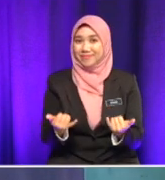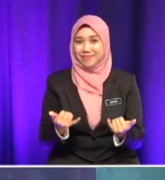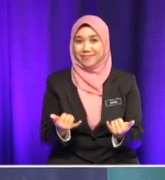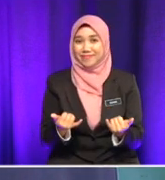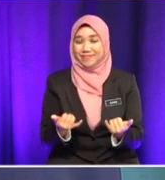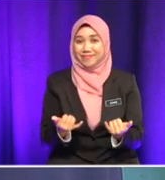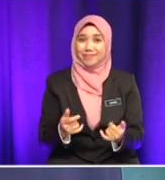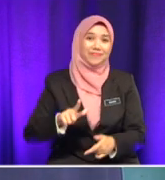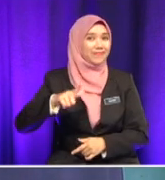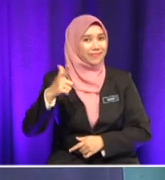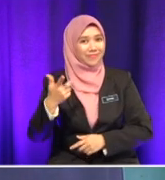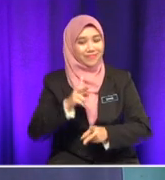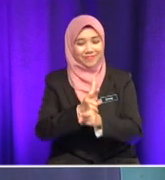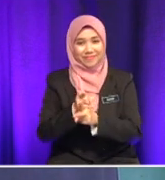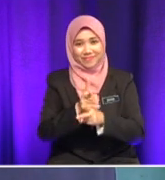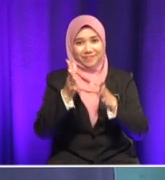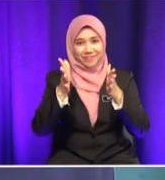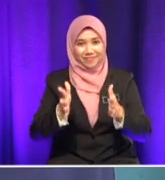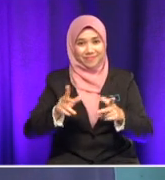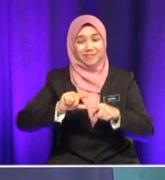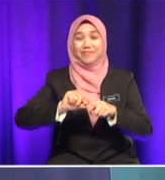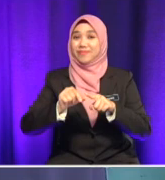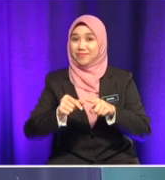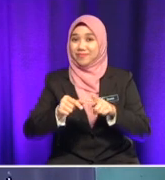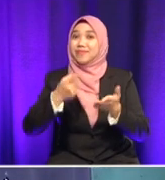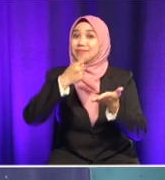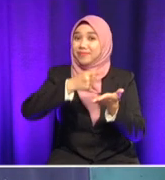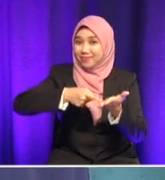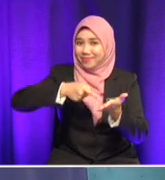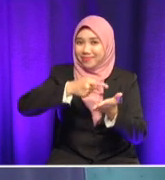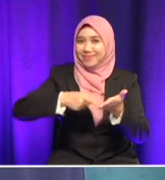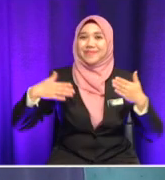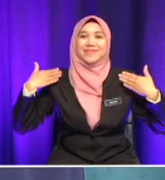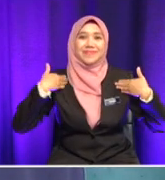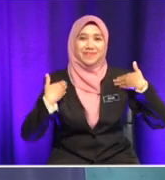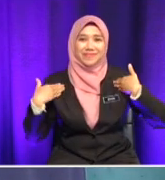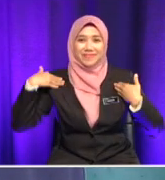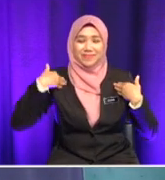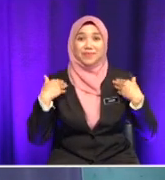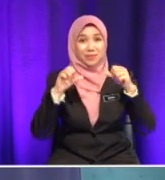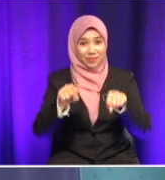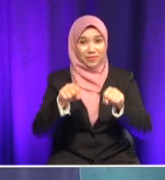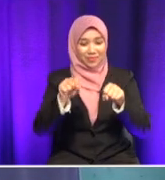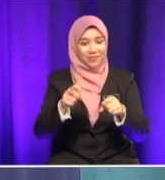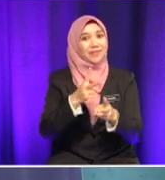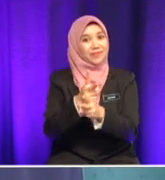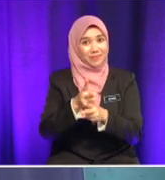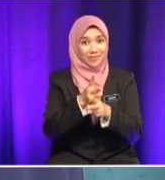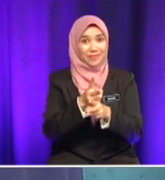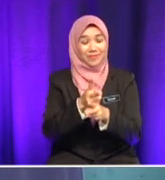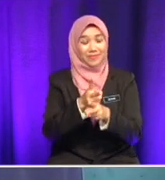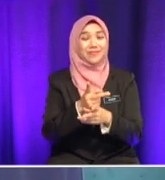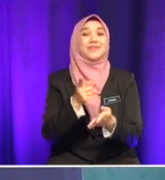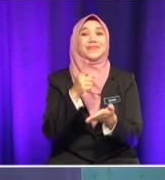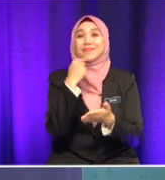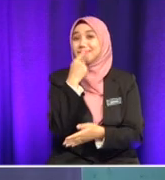selain pada peternakan udang Apakah lagi binatang yang boleh diternak baik siapa